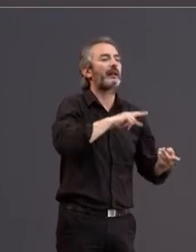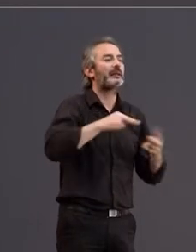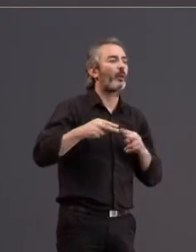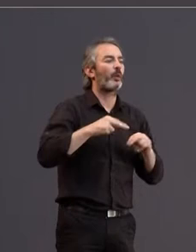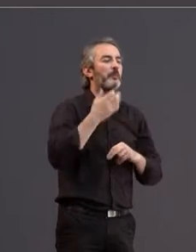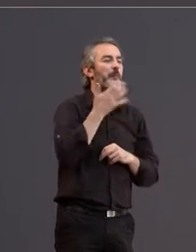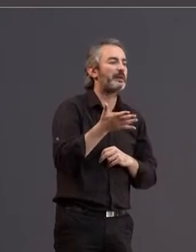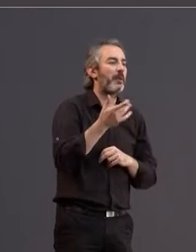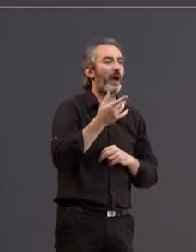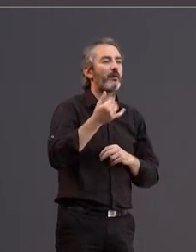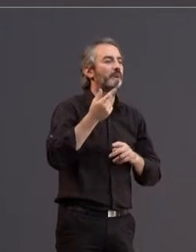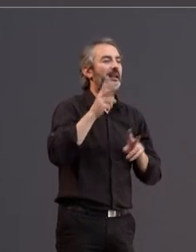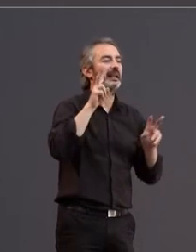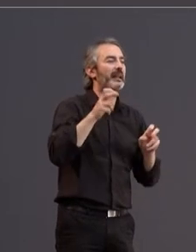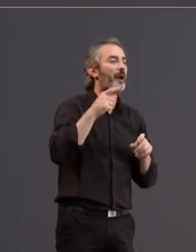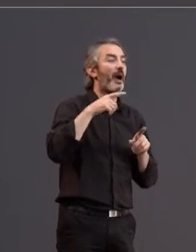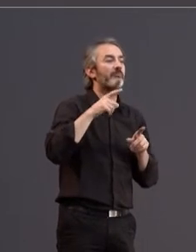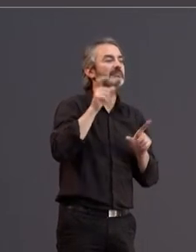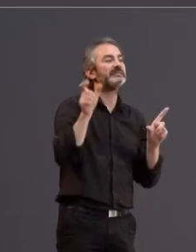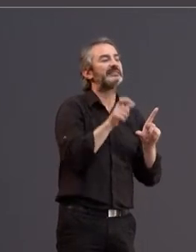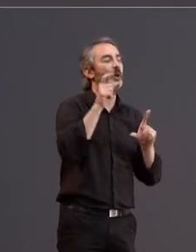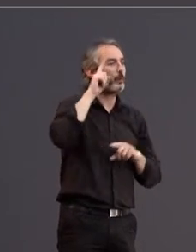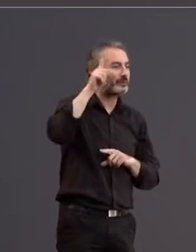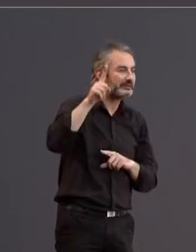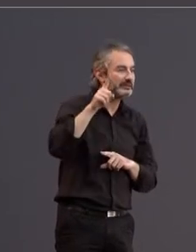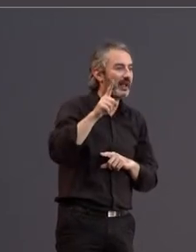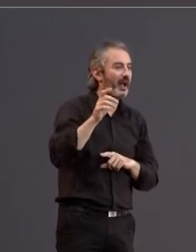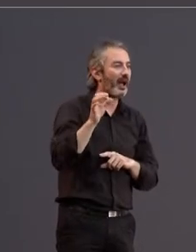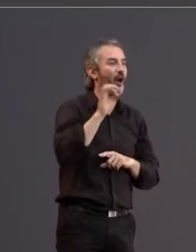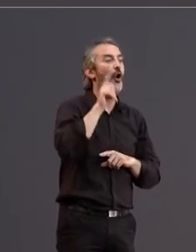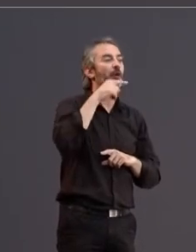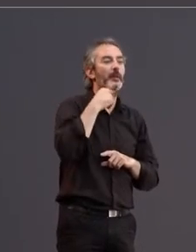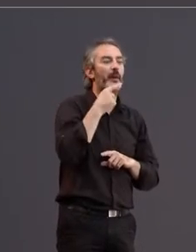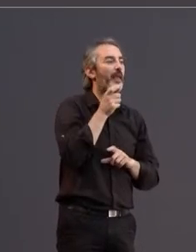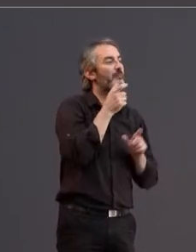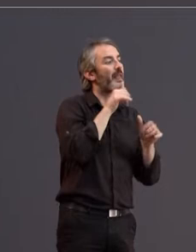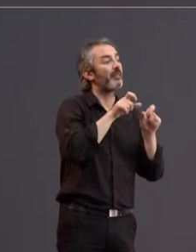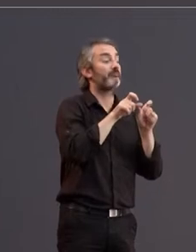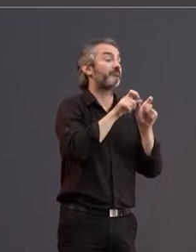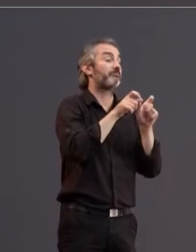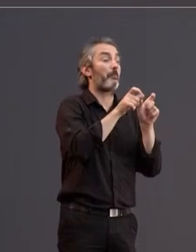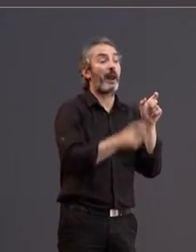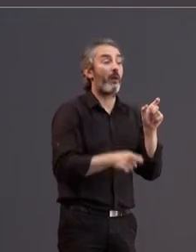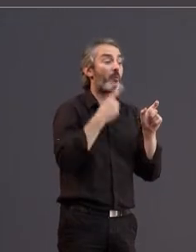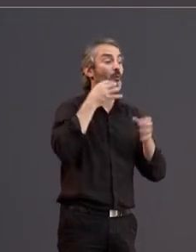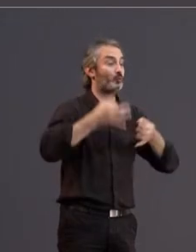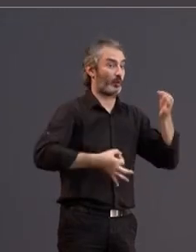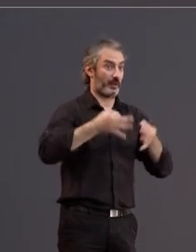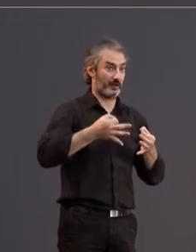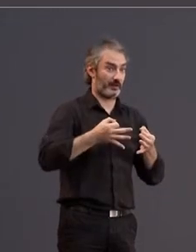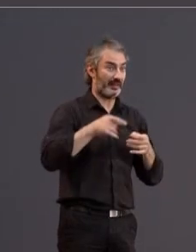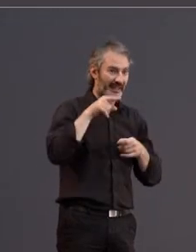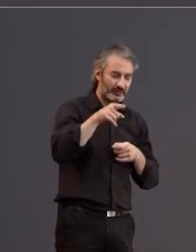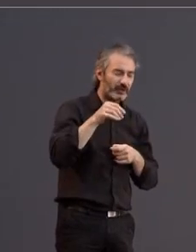per exemple, o revisar una sèrie policíaca i agraireu tenir experiència amb el llenguatge jurídic. En relació amb això, cuideu molt